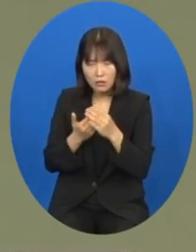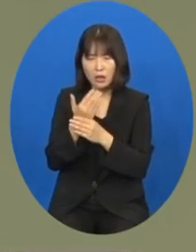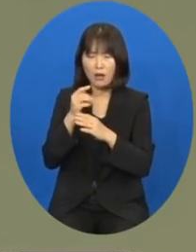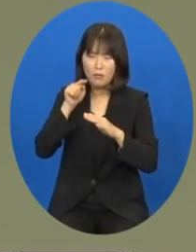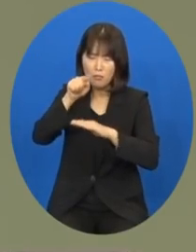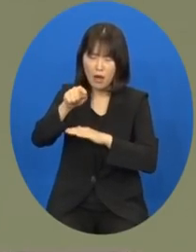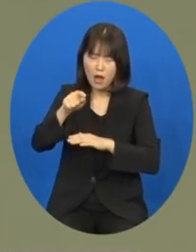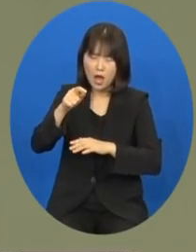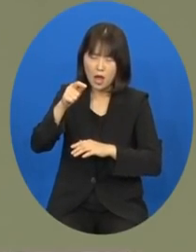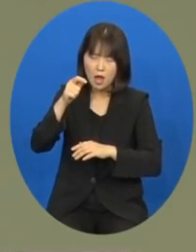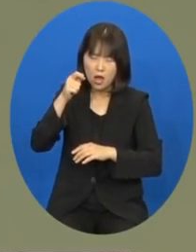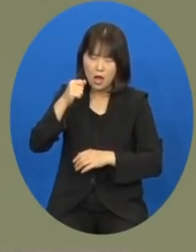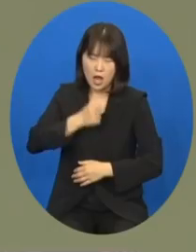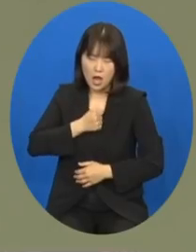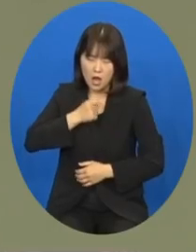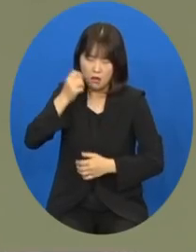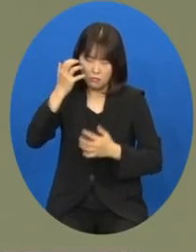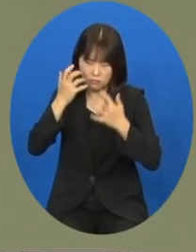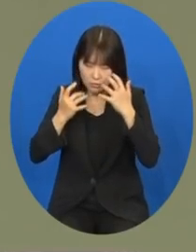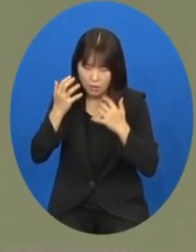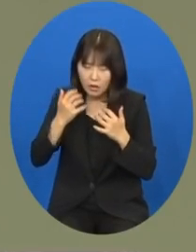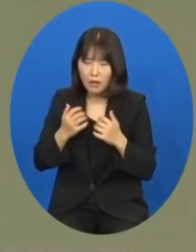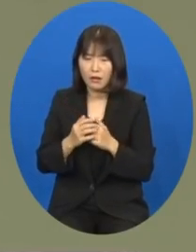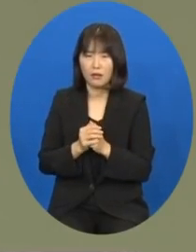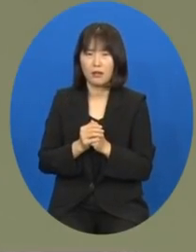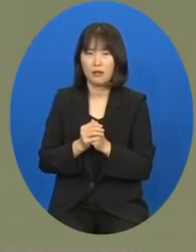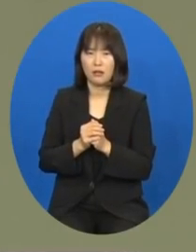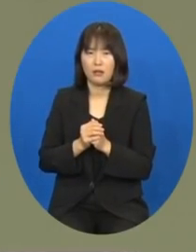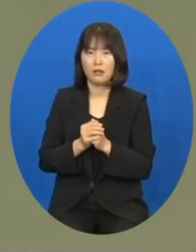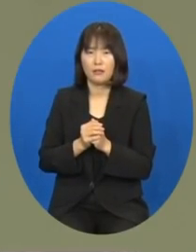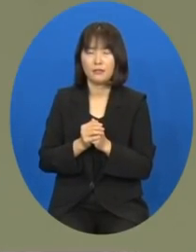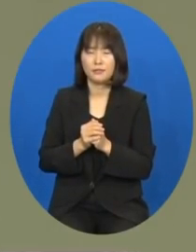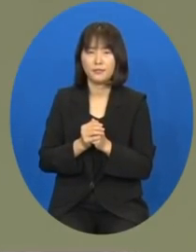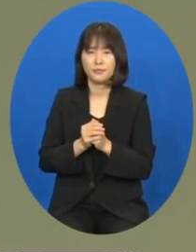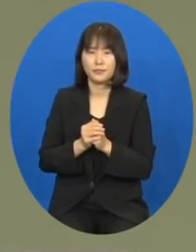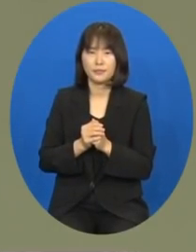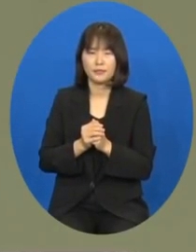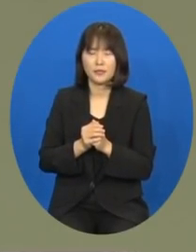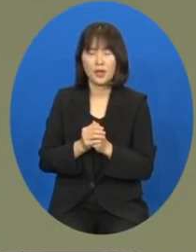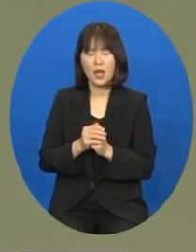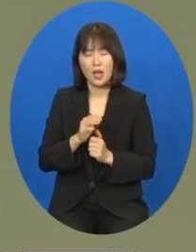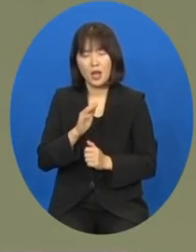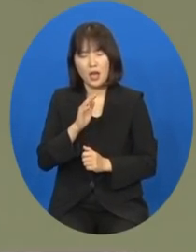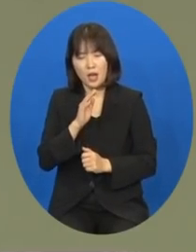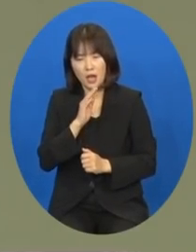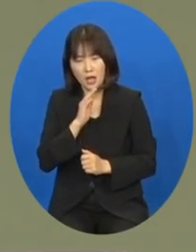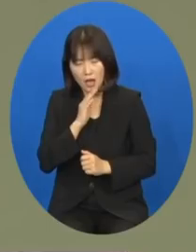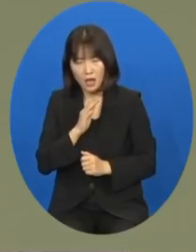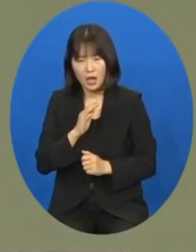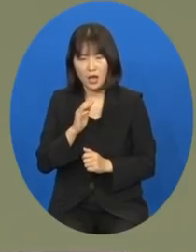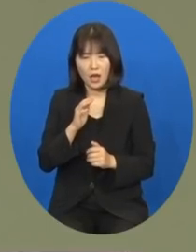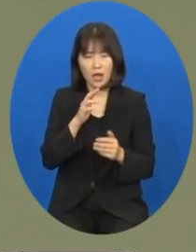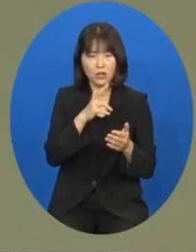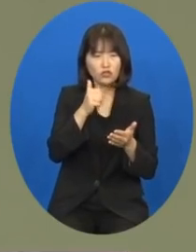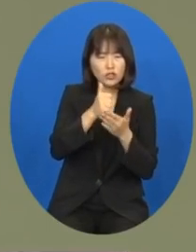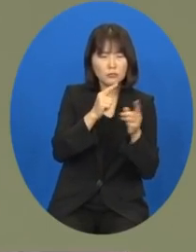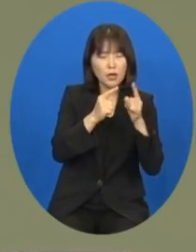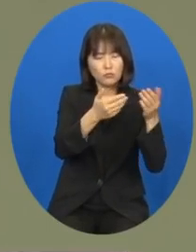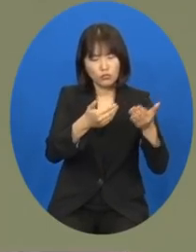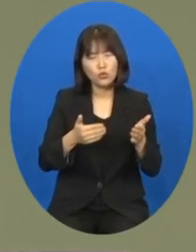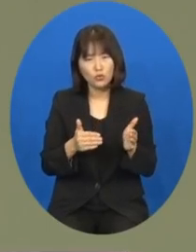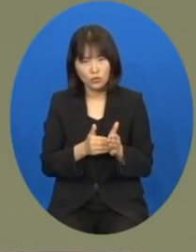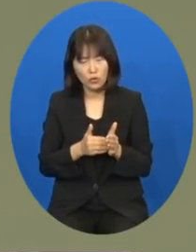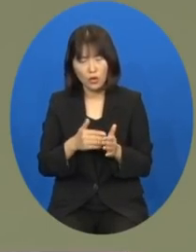할 때 마음의 예수의 말씀이 생각이 났어요 아 주님이 그렇게 말씀하셨어 찌 내가 불 날 끌어 주님을 알고